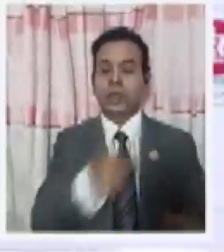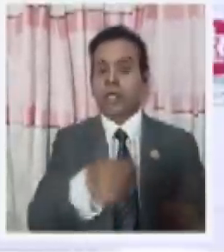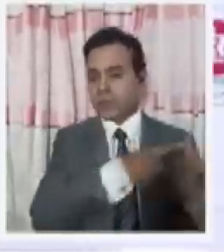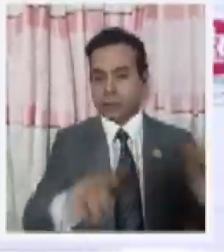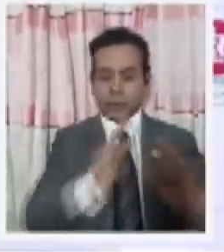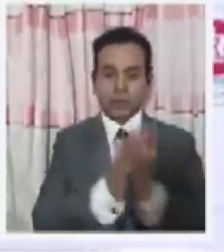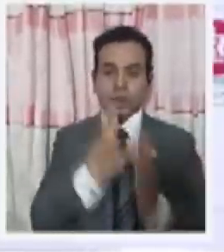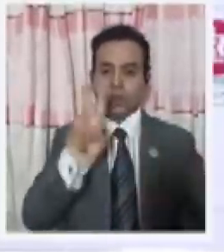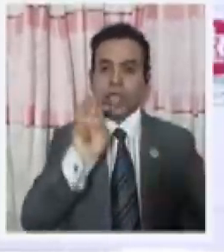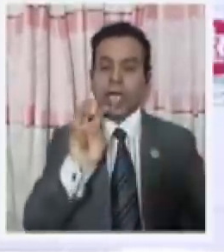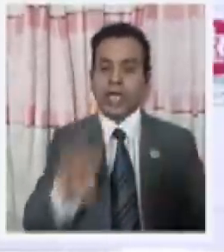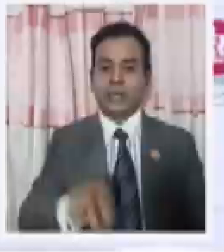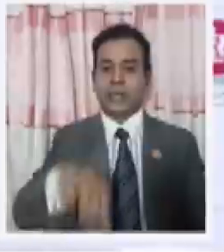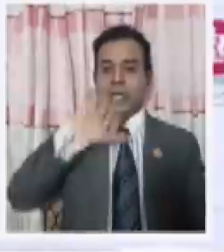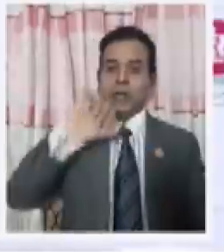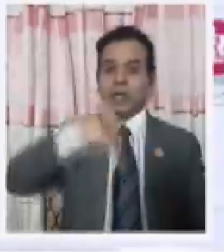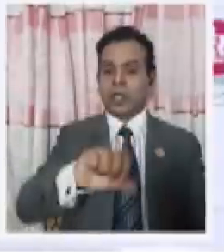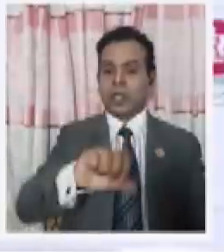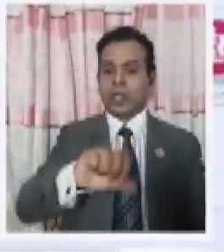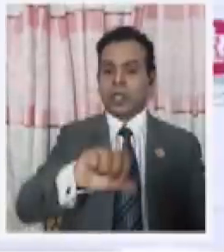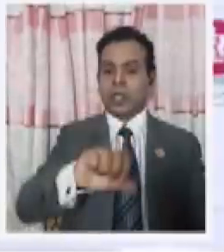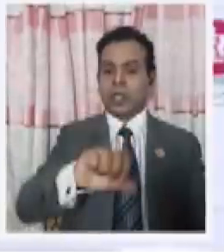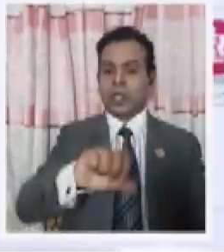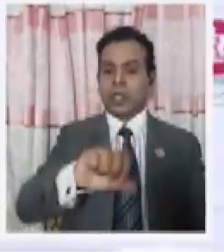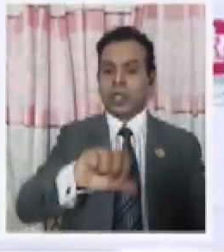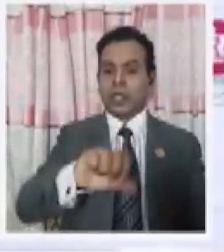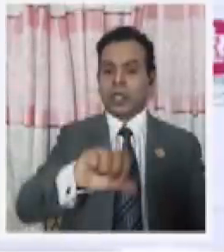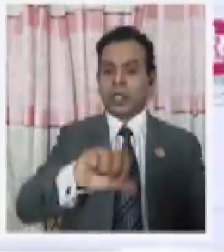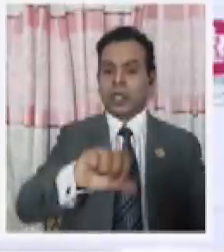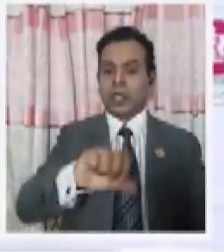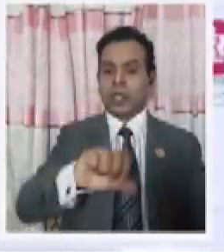1,890 জন, নারী 501 জন। শতাংশের বিবেচনায়